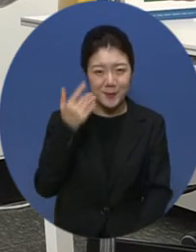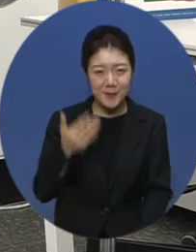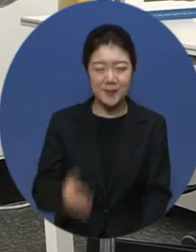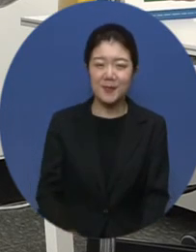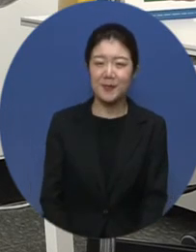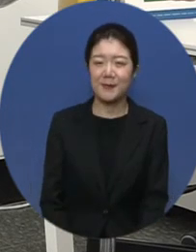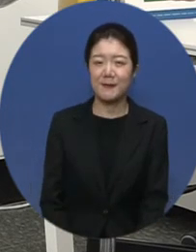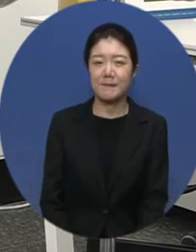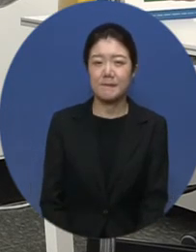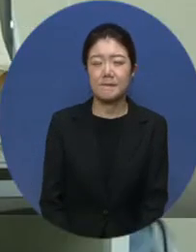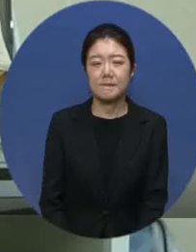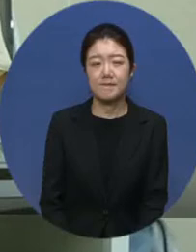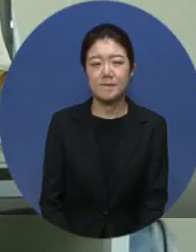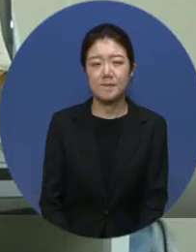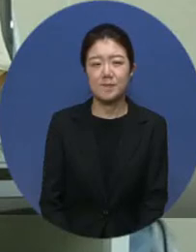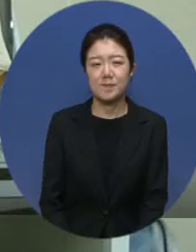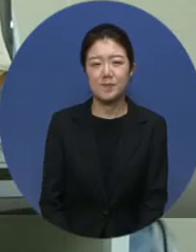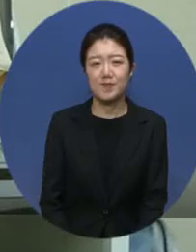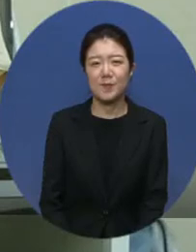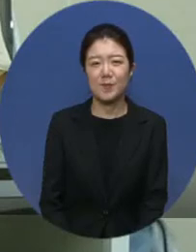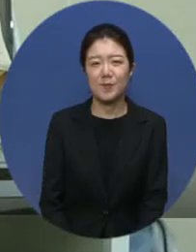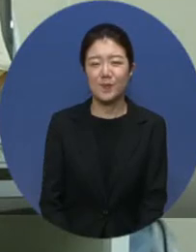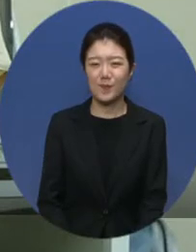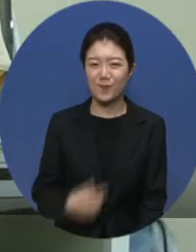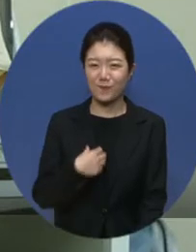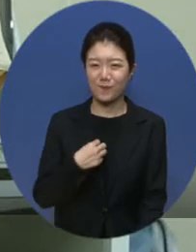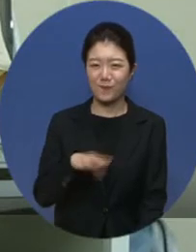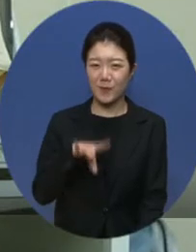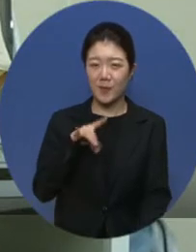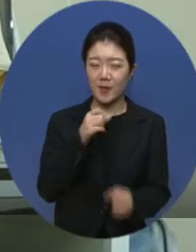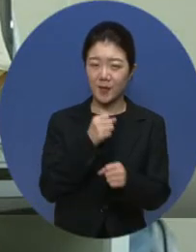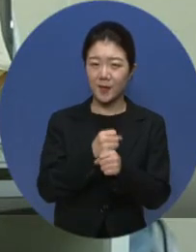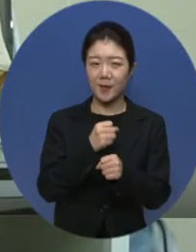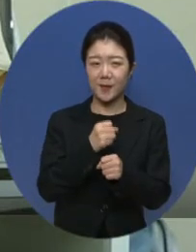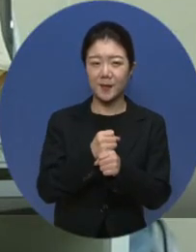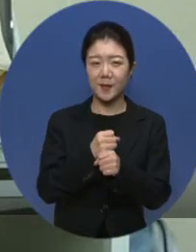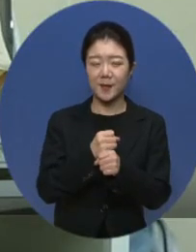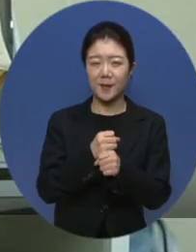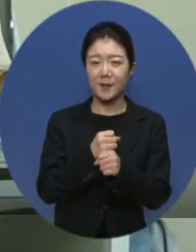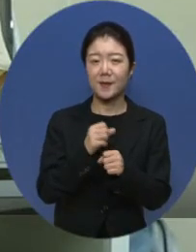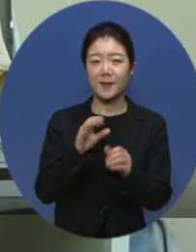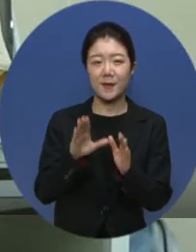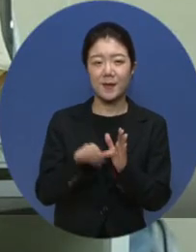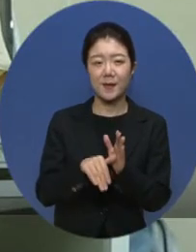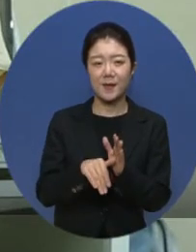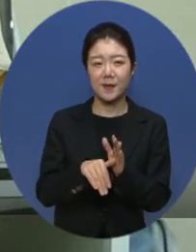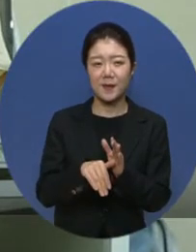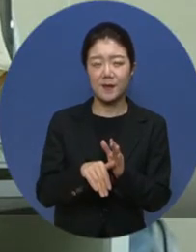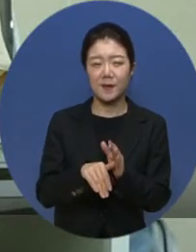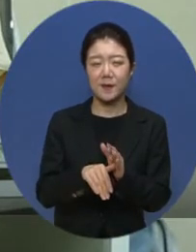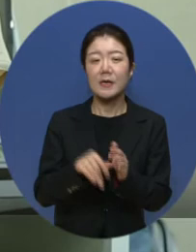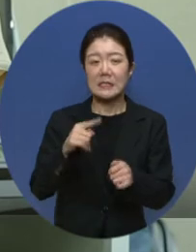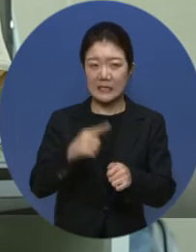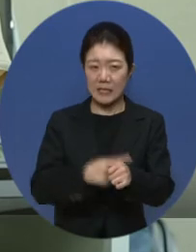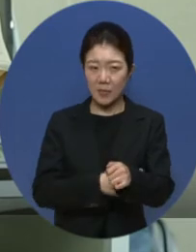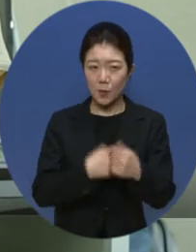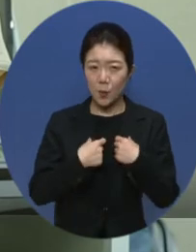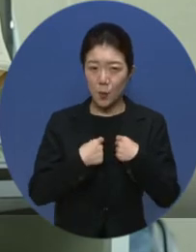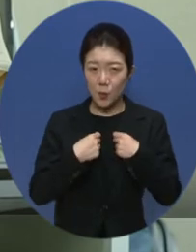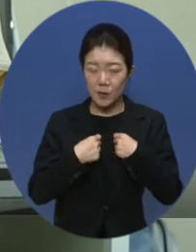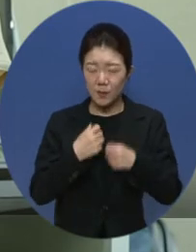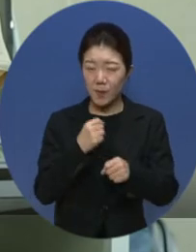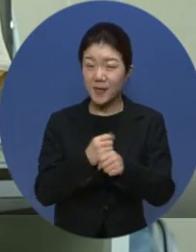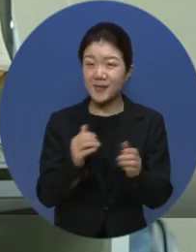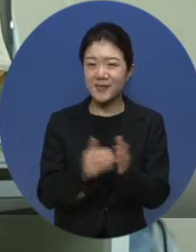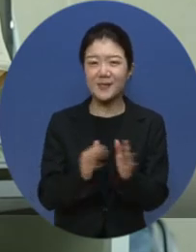해요. 네, 이 옷을 처음 만들게 되면서 그냥 저절로 옷이 뚝딱 나오는